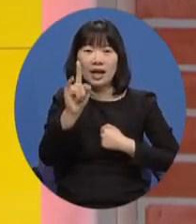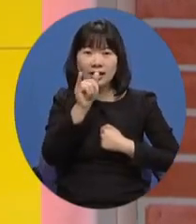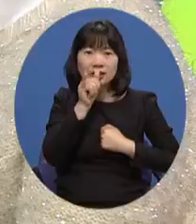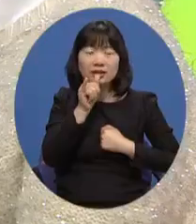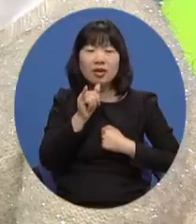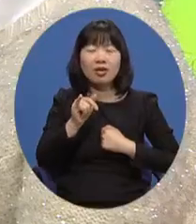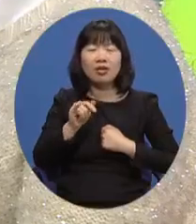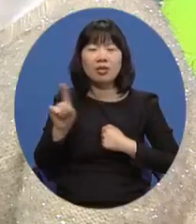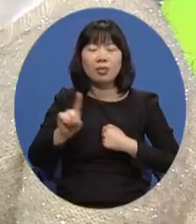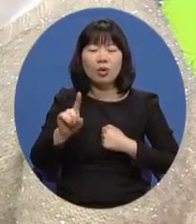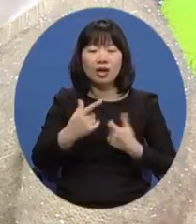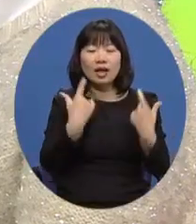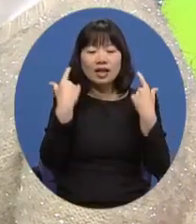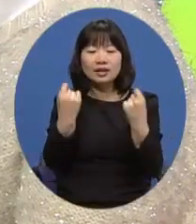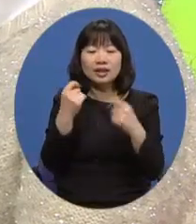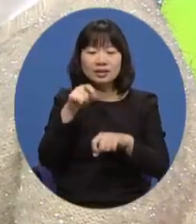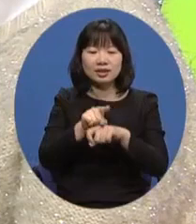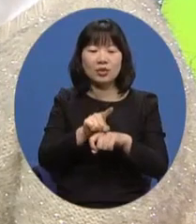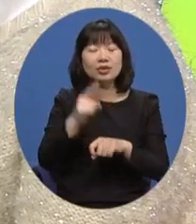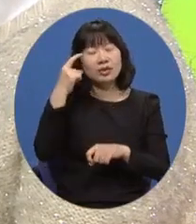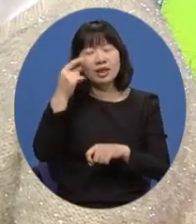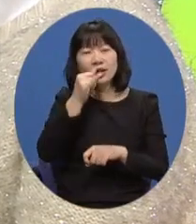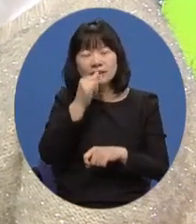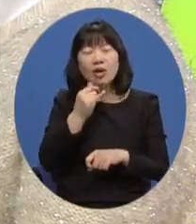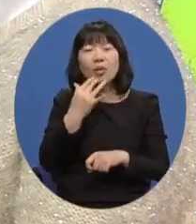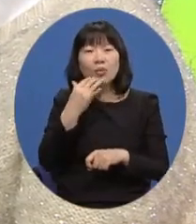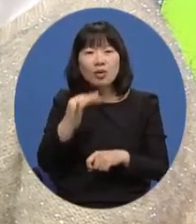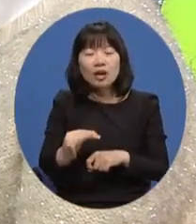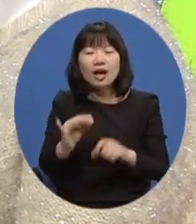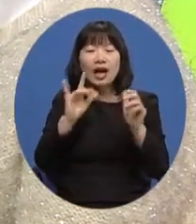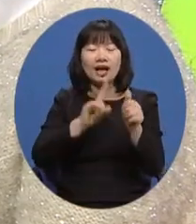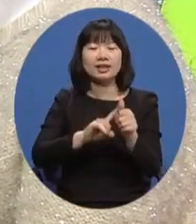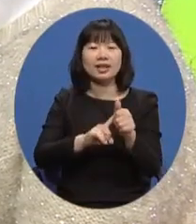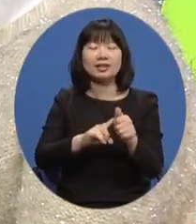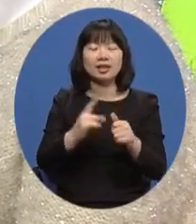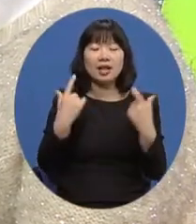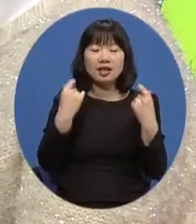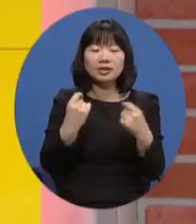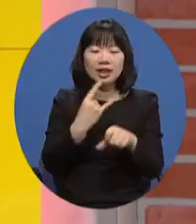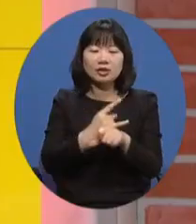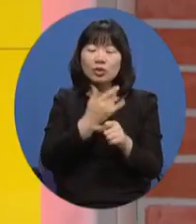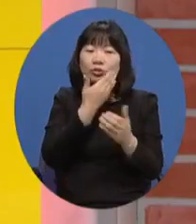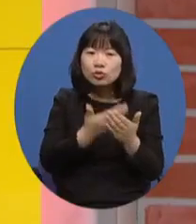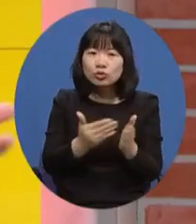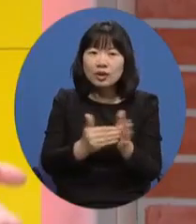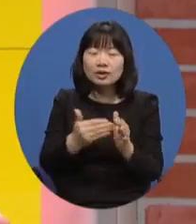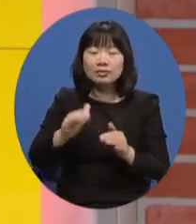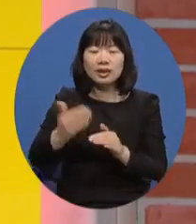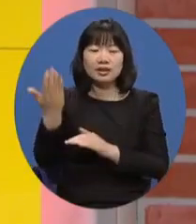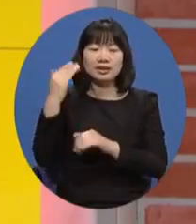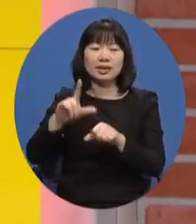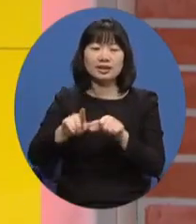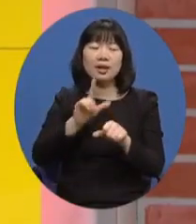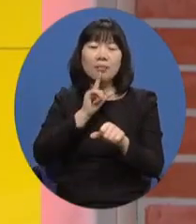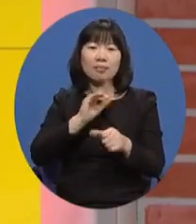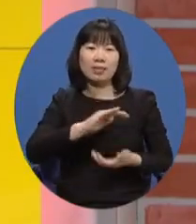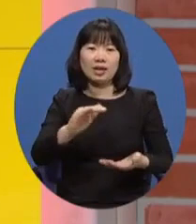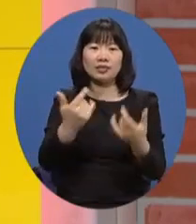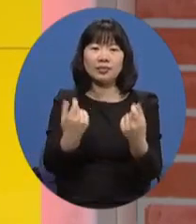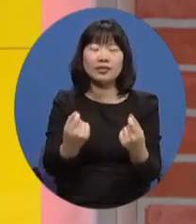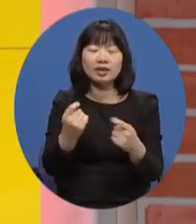그러니까 이게 일관성이라고 생각을 하시더라고요. 물론 아이를 일관되게 하는 건 중요하지만 지난 시간에도